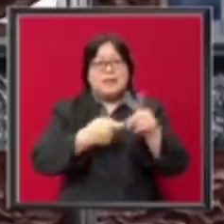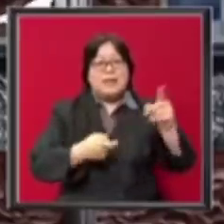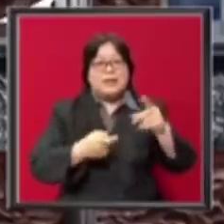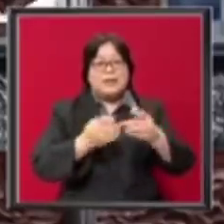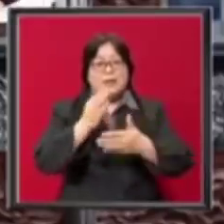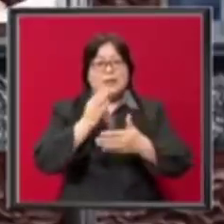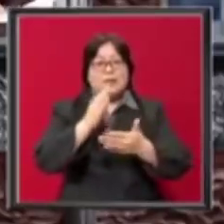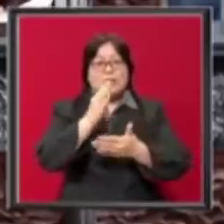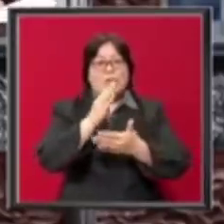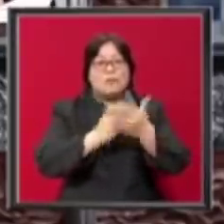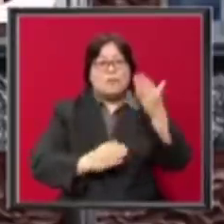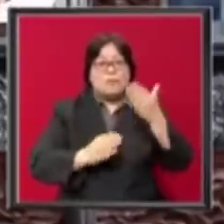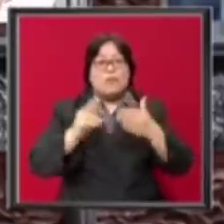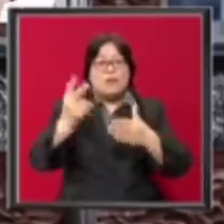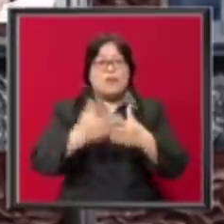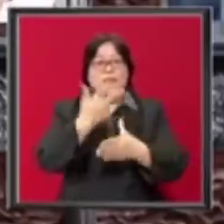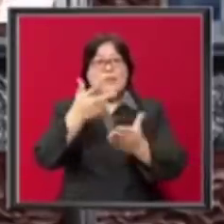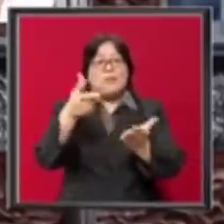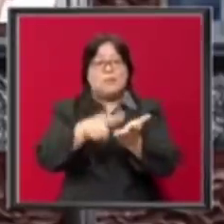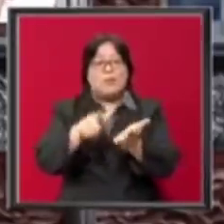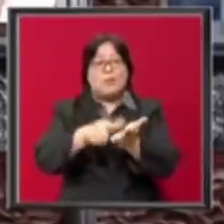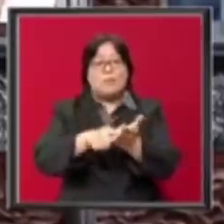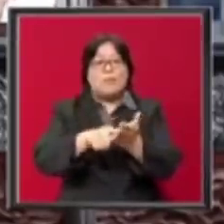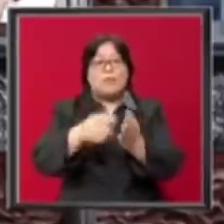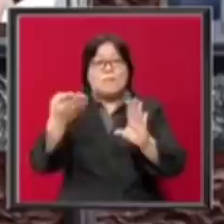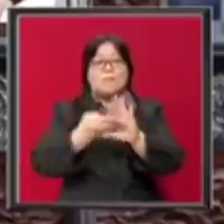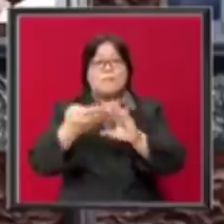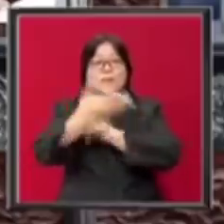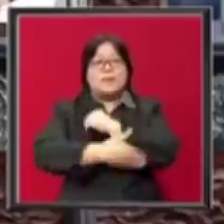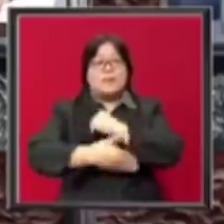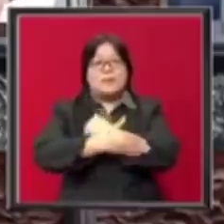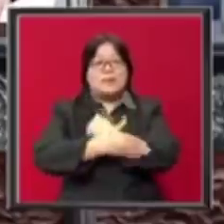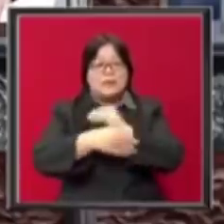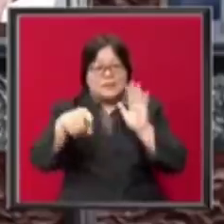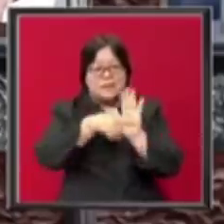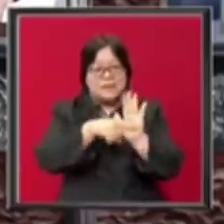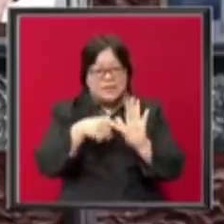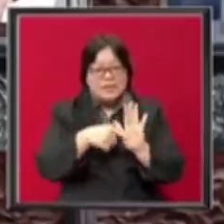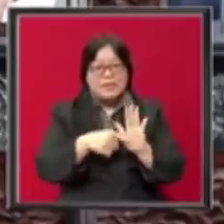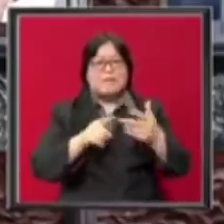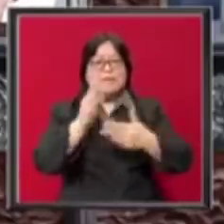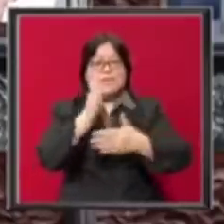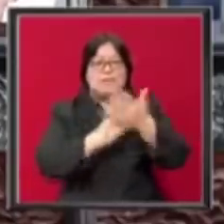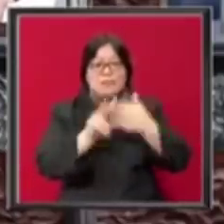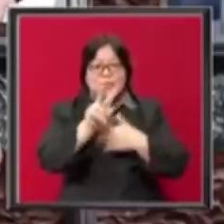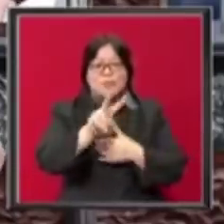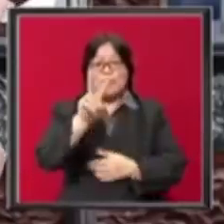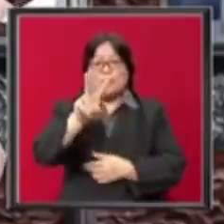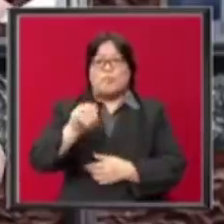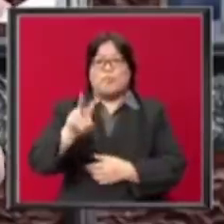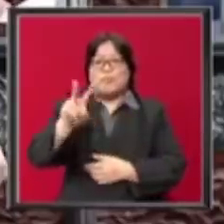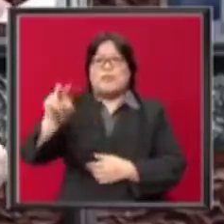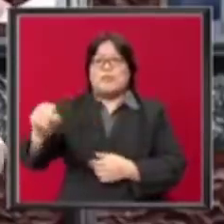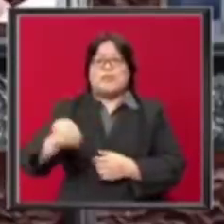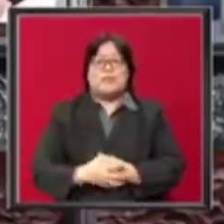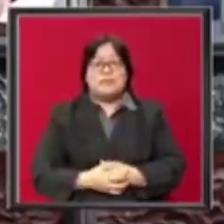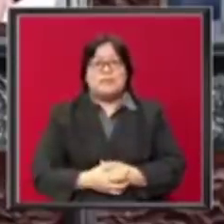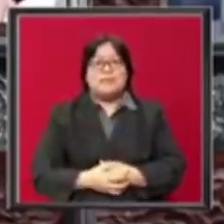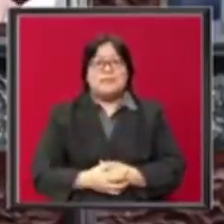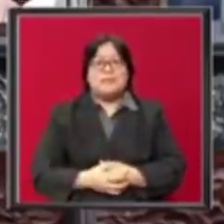quarter bulletin Bank Negara Malaysia. Negative wages growth. Second quarter 2020.